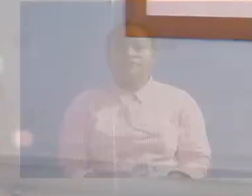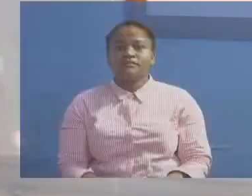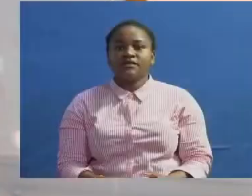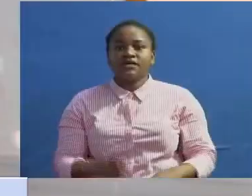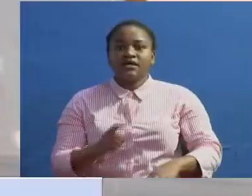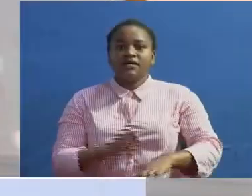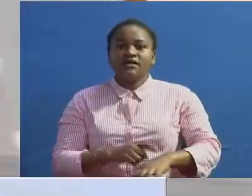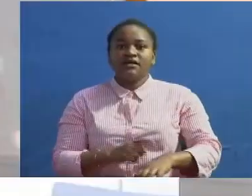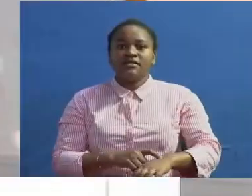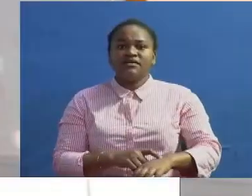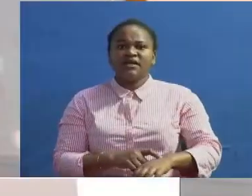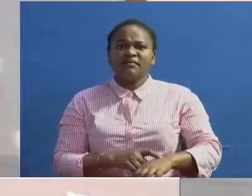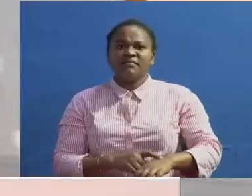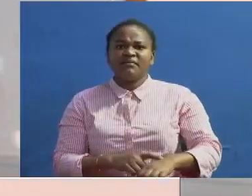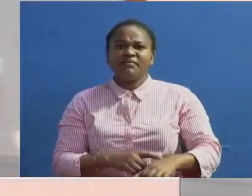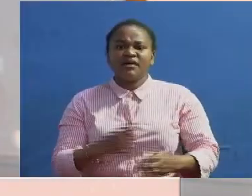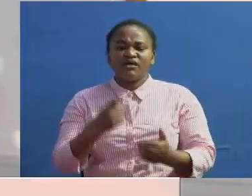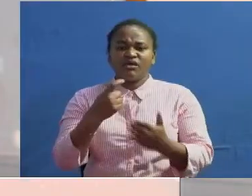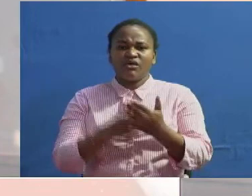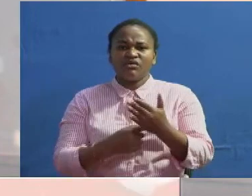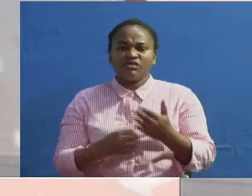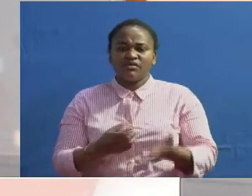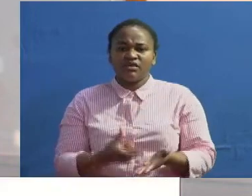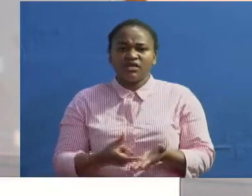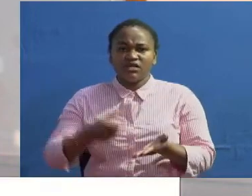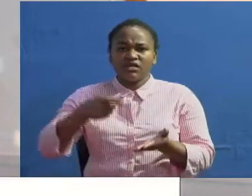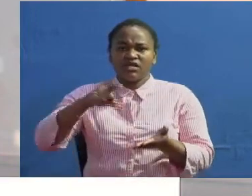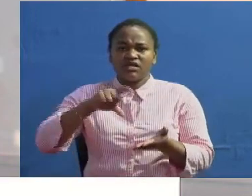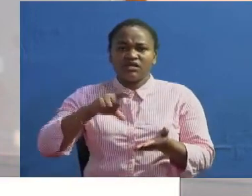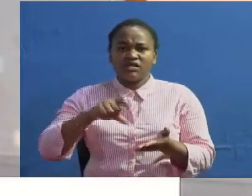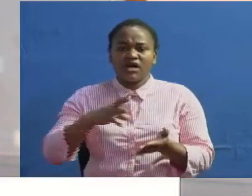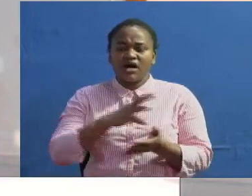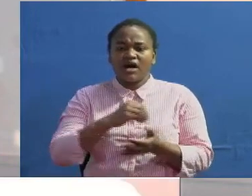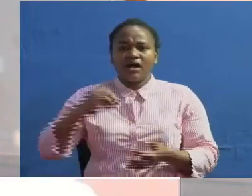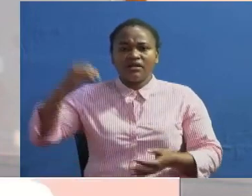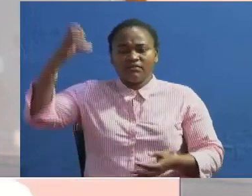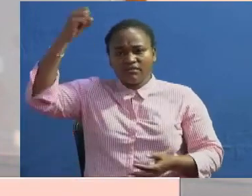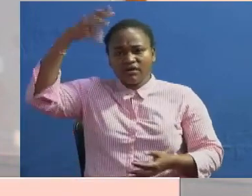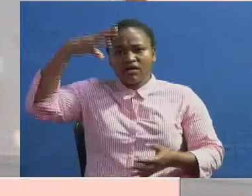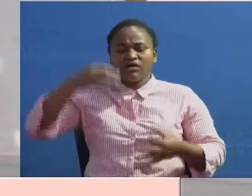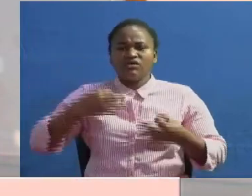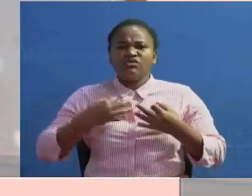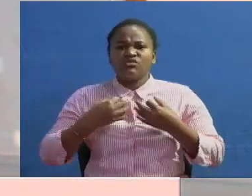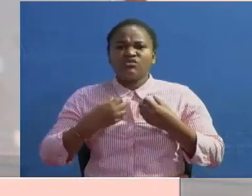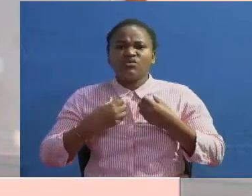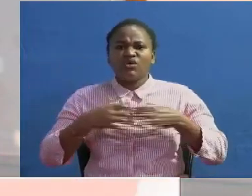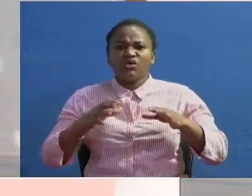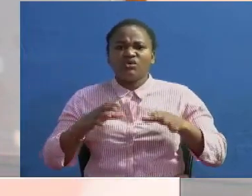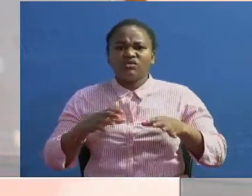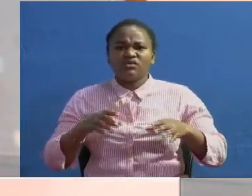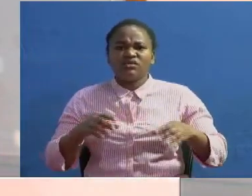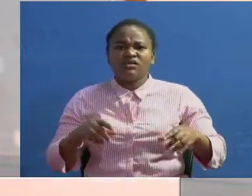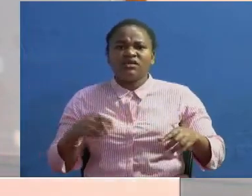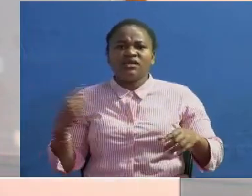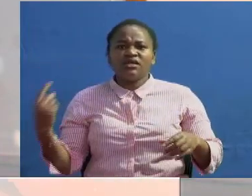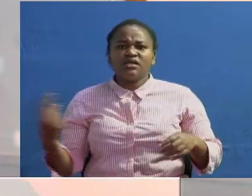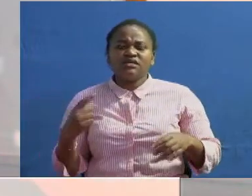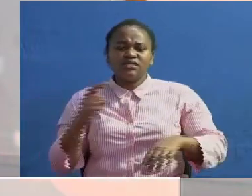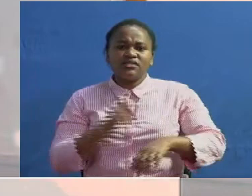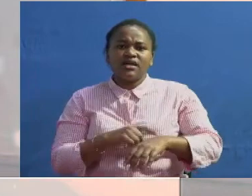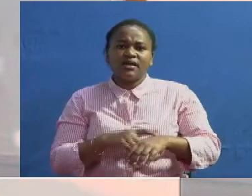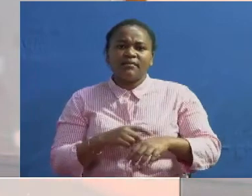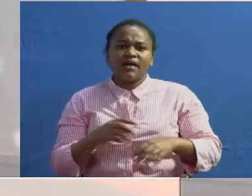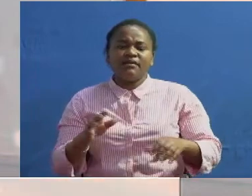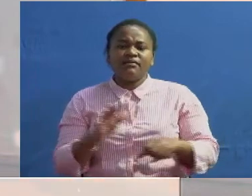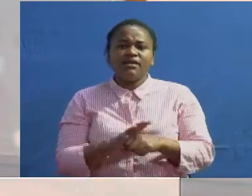Wakati gharama ya nishati ikiendelea kuongezeka na umeme kupotea mara kwa mara humu nchini, baadhi ya jamii